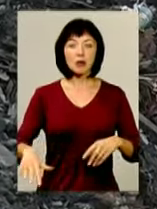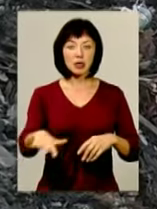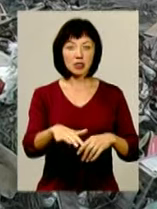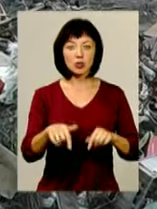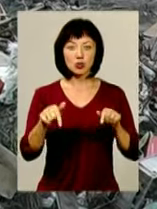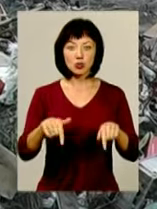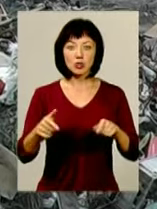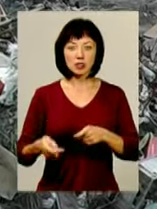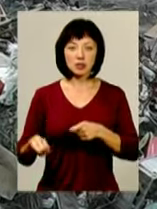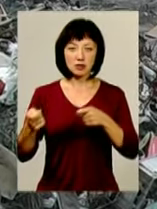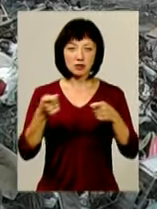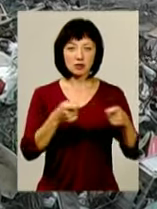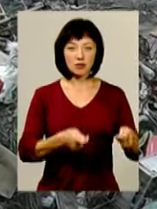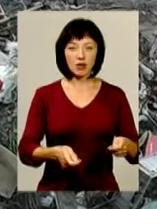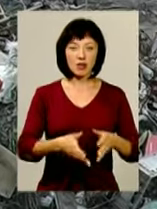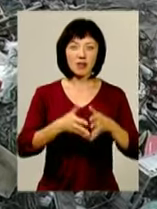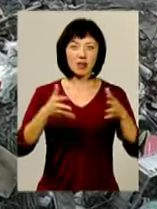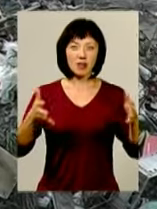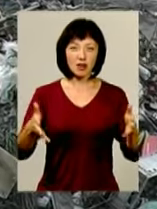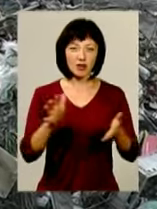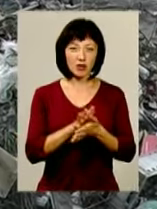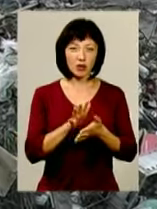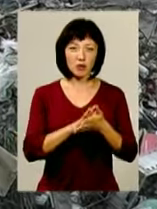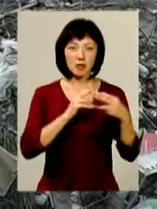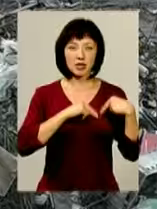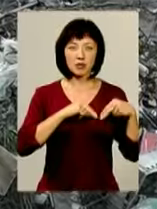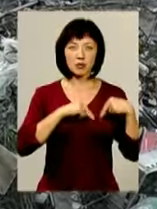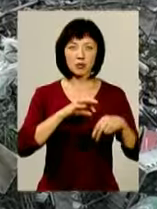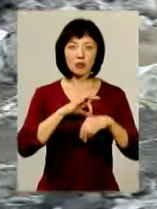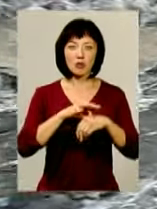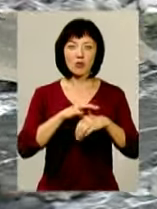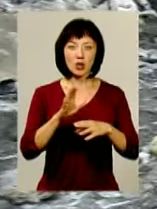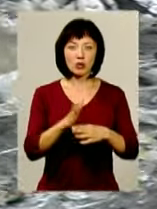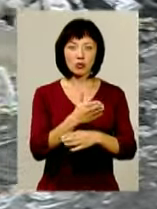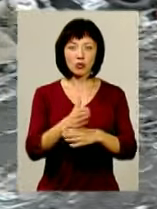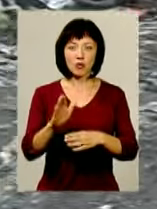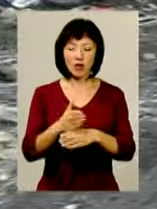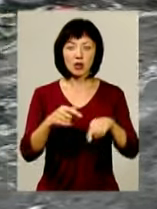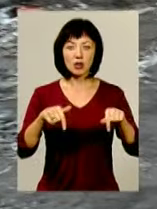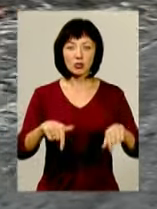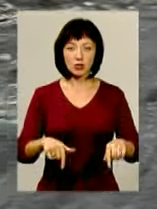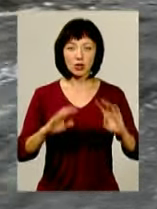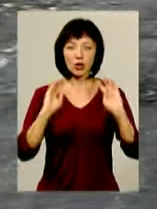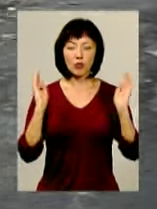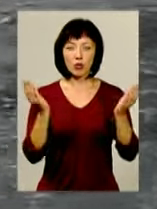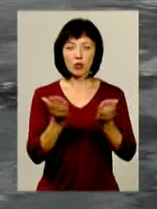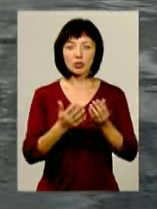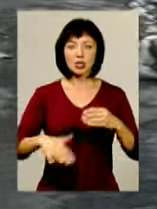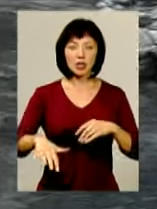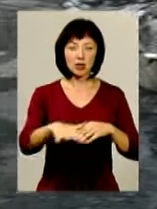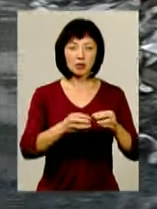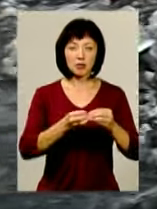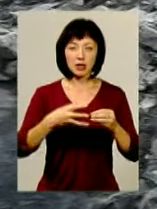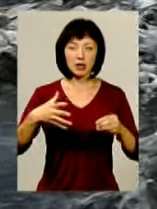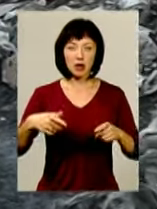Сюди машини звозять великогабаритні відходи, а працівники проводять так зване їх сортування. Саме тут, на обгороженій території площею